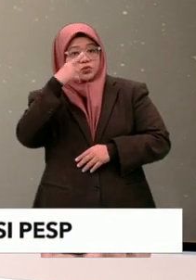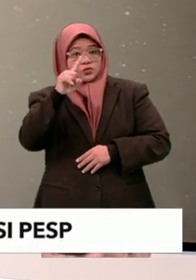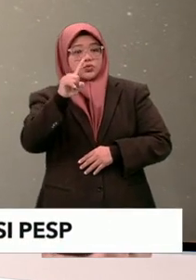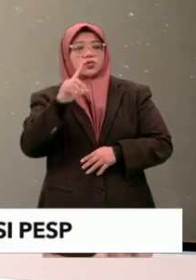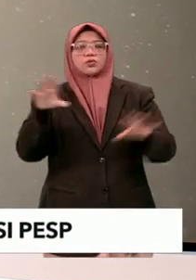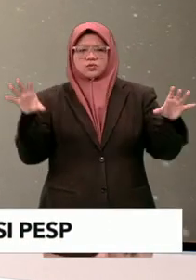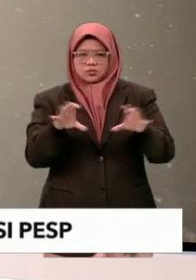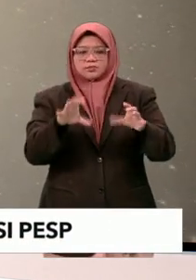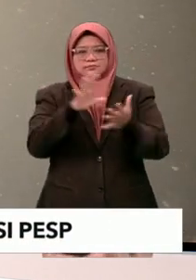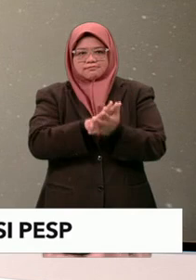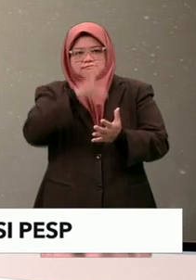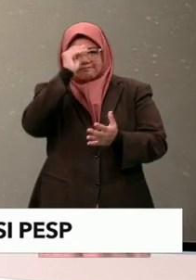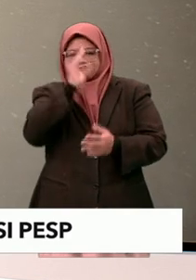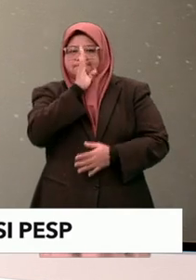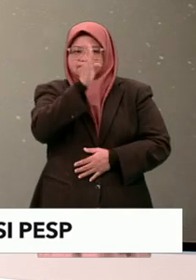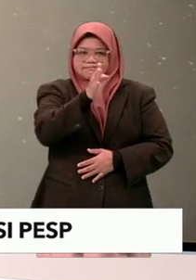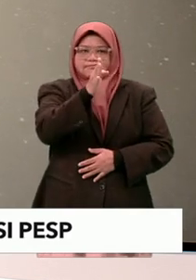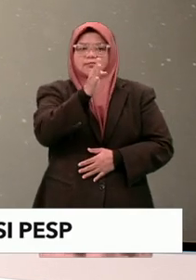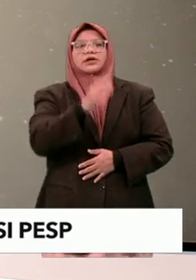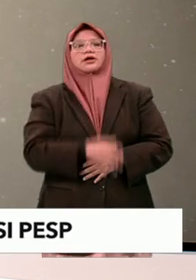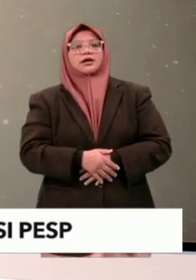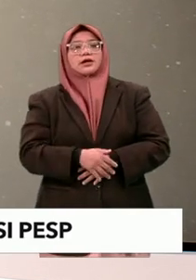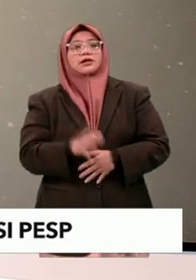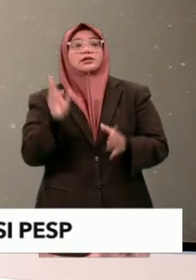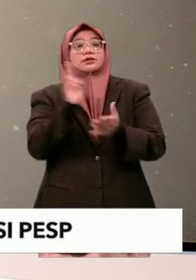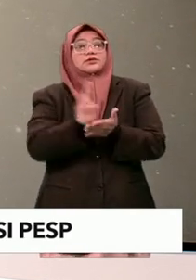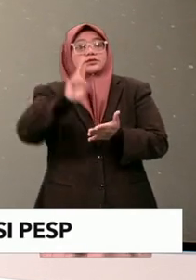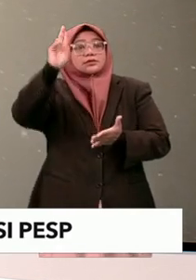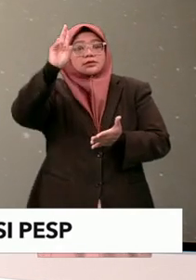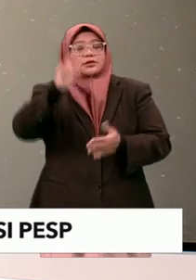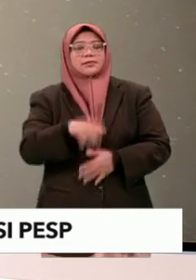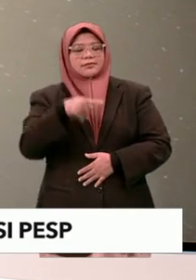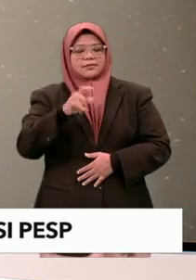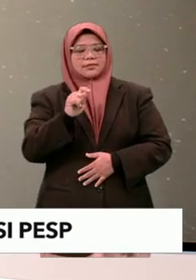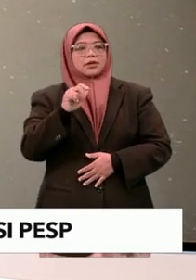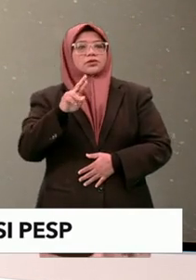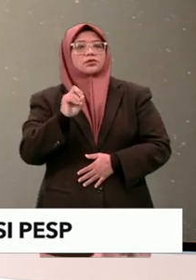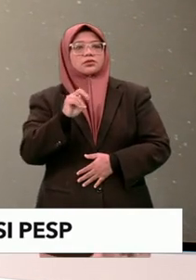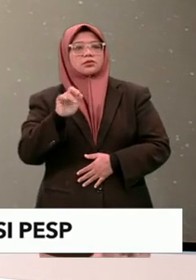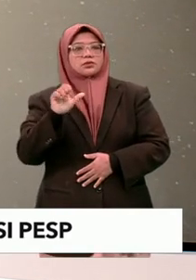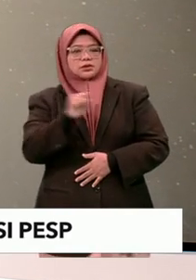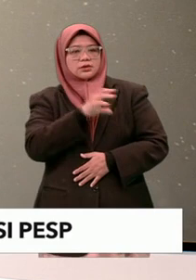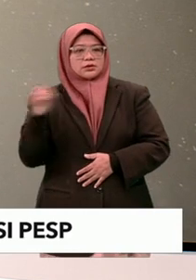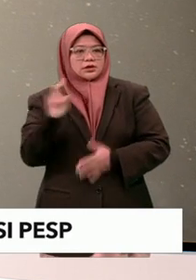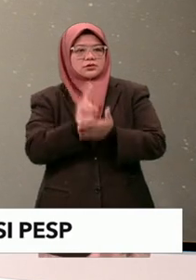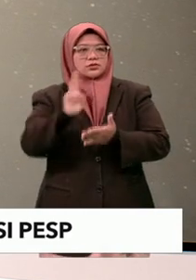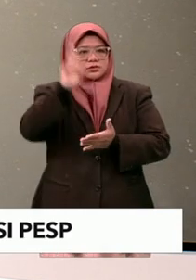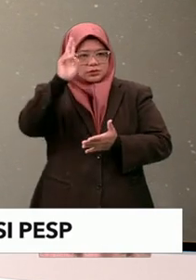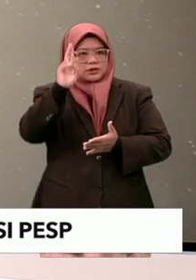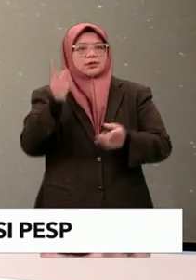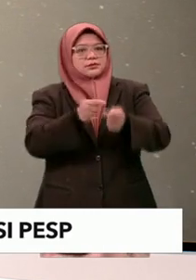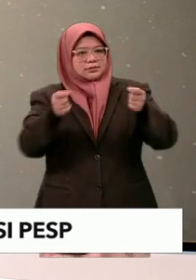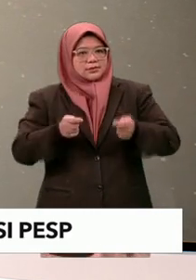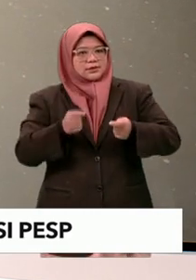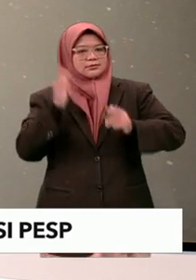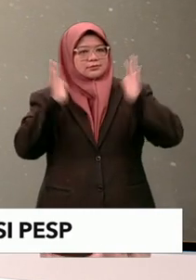untuk melanjutkan pengajian ke peringkat lebih tinggi di Universiti Teknologi Petronas UTP serta universiti-universiti tempatan